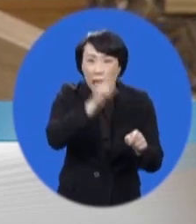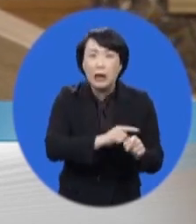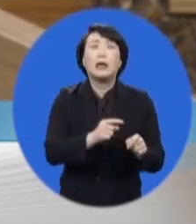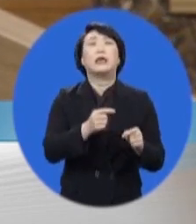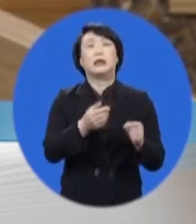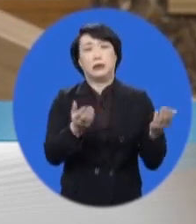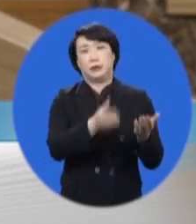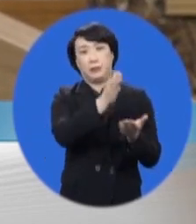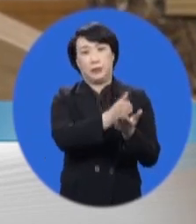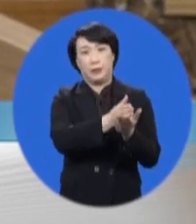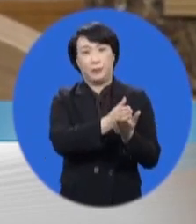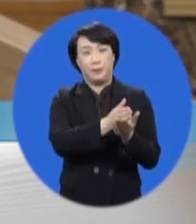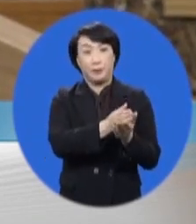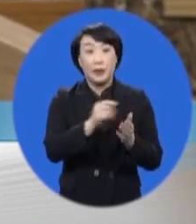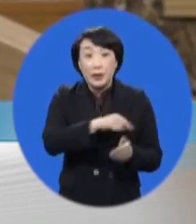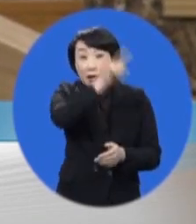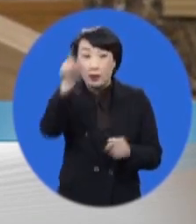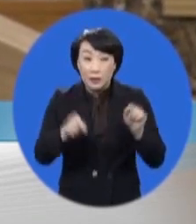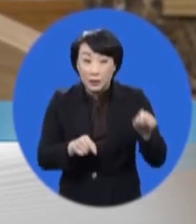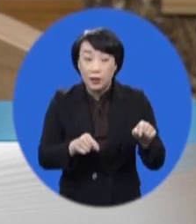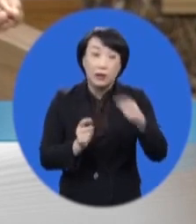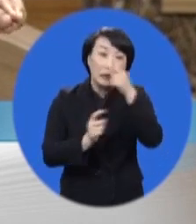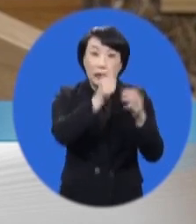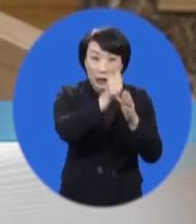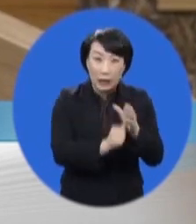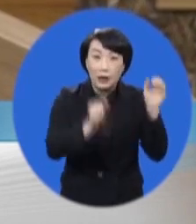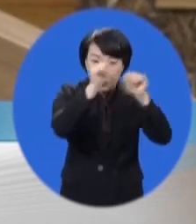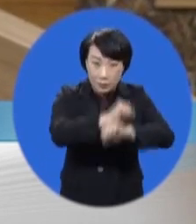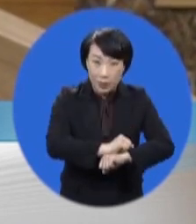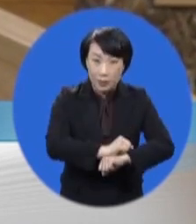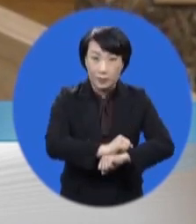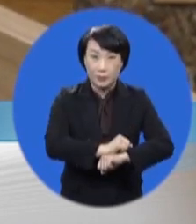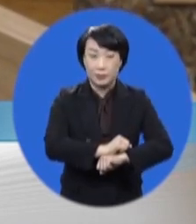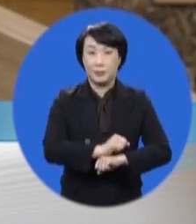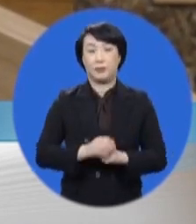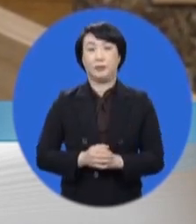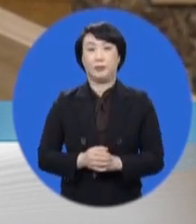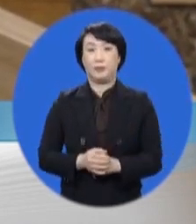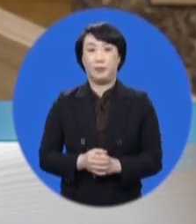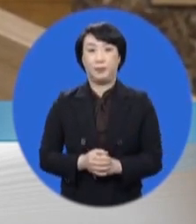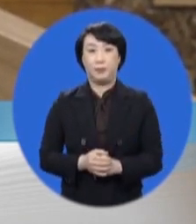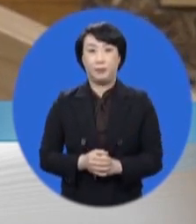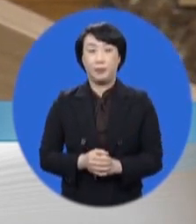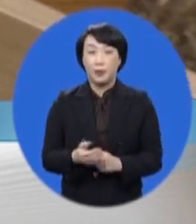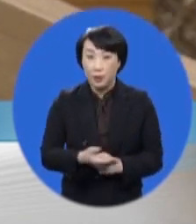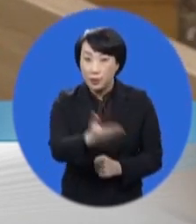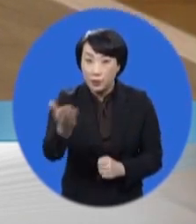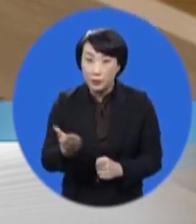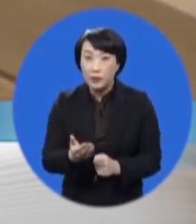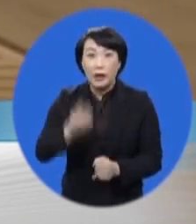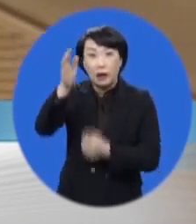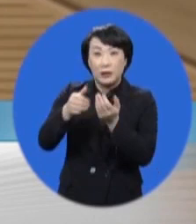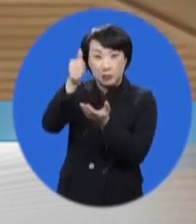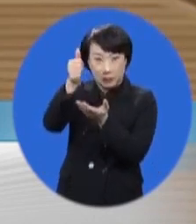방탕하지 마라, 이것은 타락이요 멸망이야. 그리고 너희는